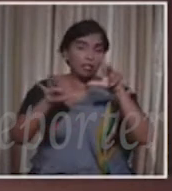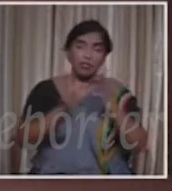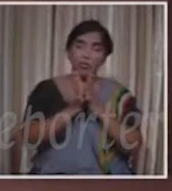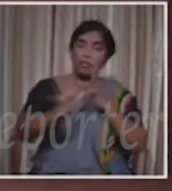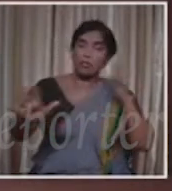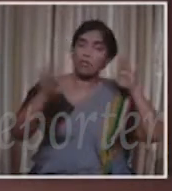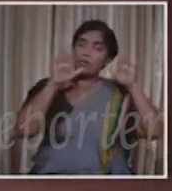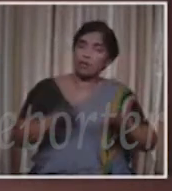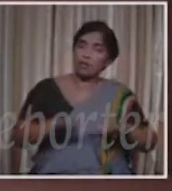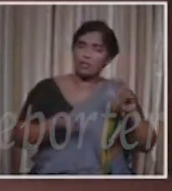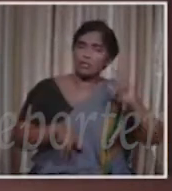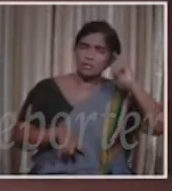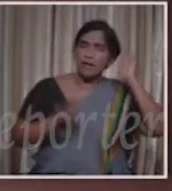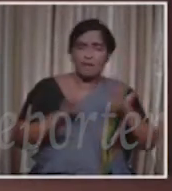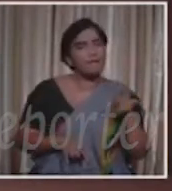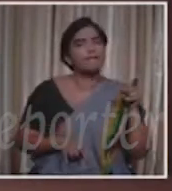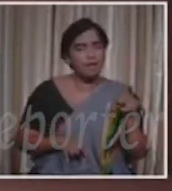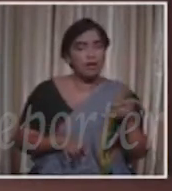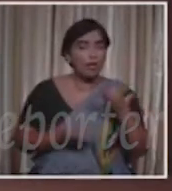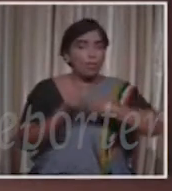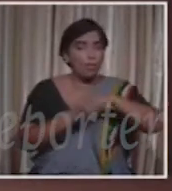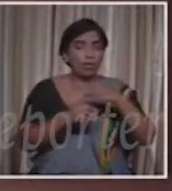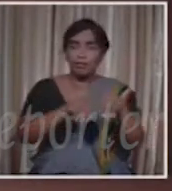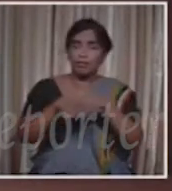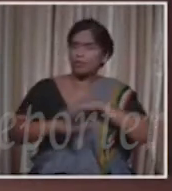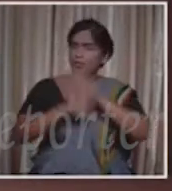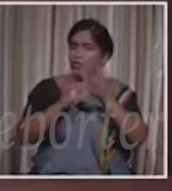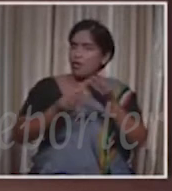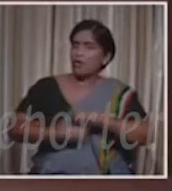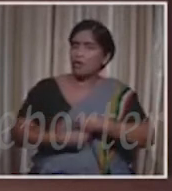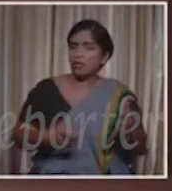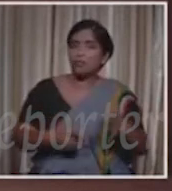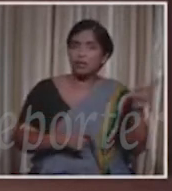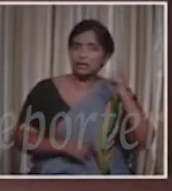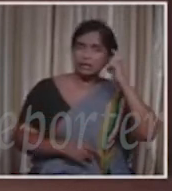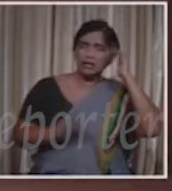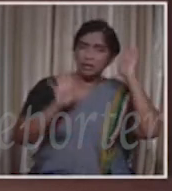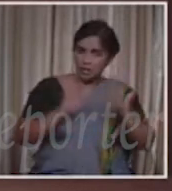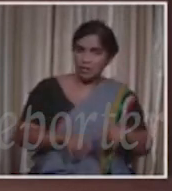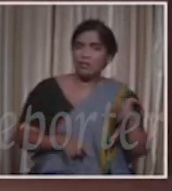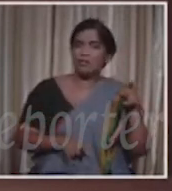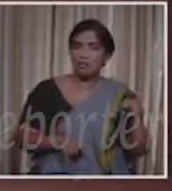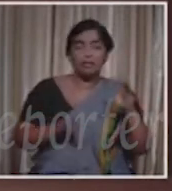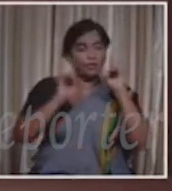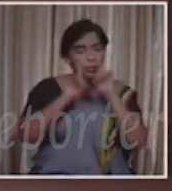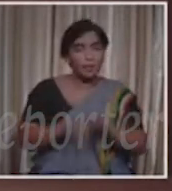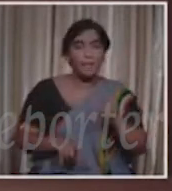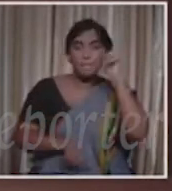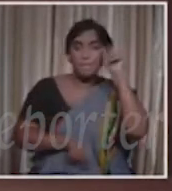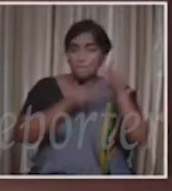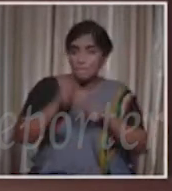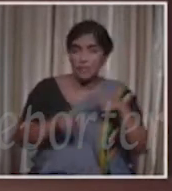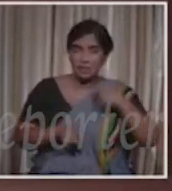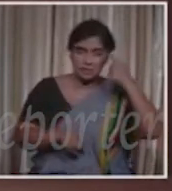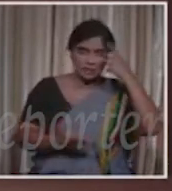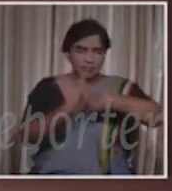beda nama tibino, enisa minisuke keker ena kope ak tibino karuni yote katana eka terungan nona, ada tamuna asela eka terungan netam, ada tamuna